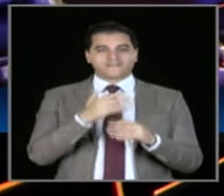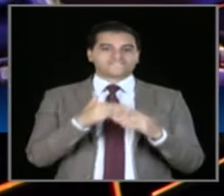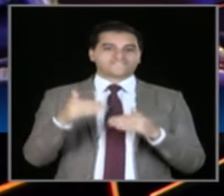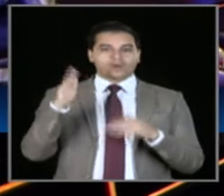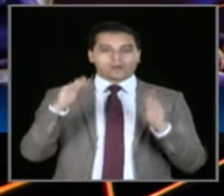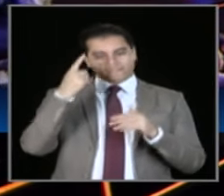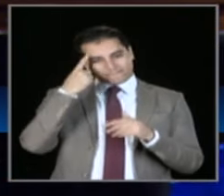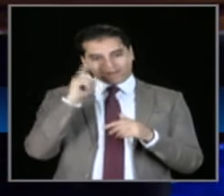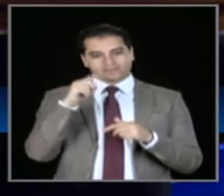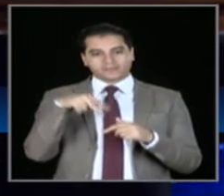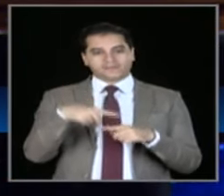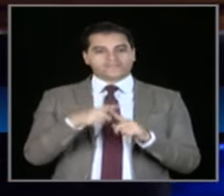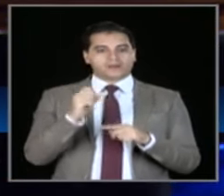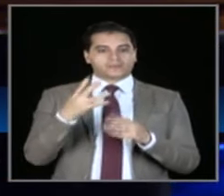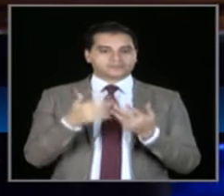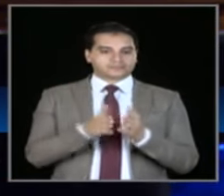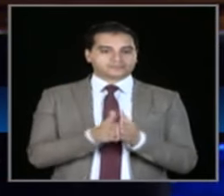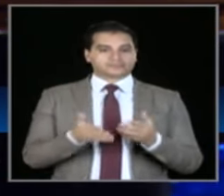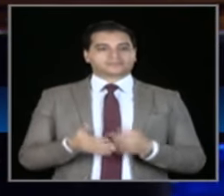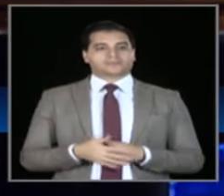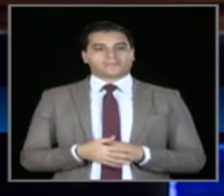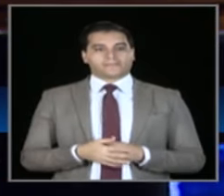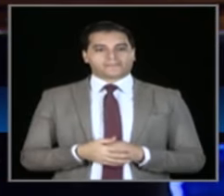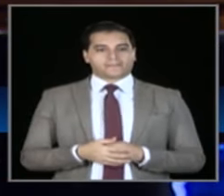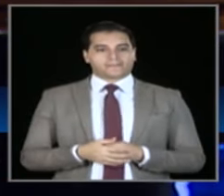ضرب 8 في 14؟